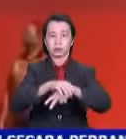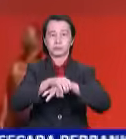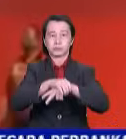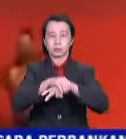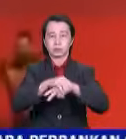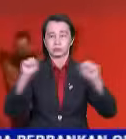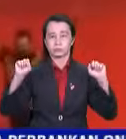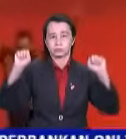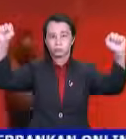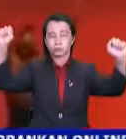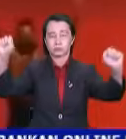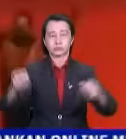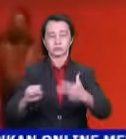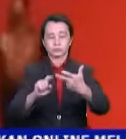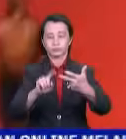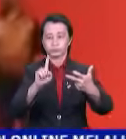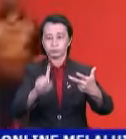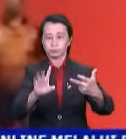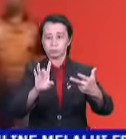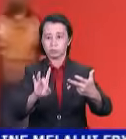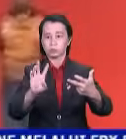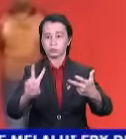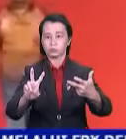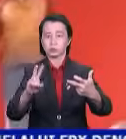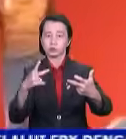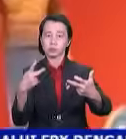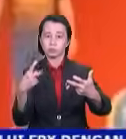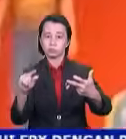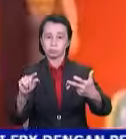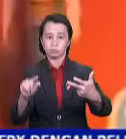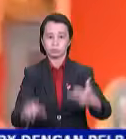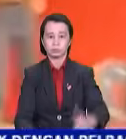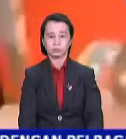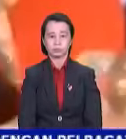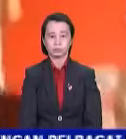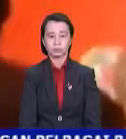dengan angkatan 182 kg